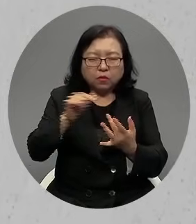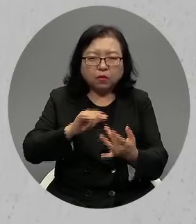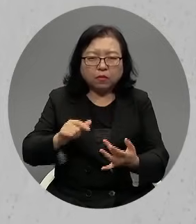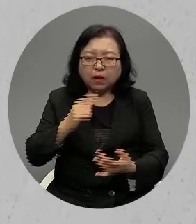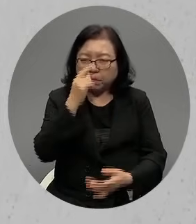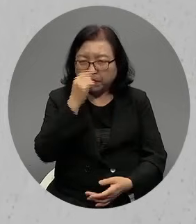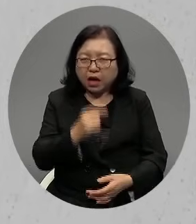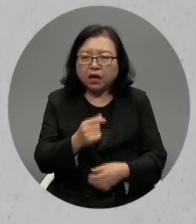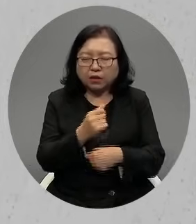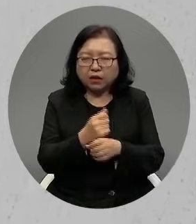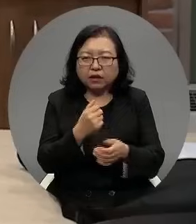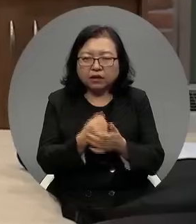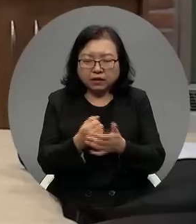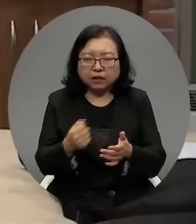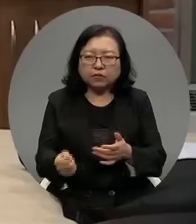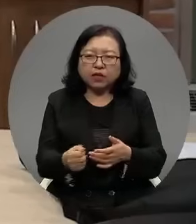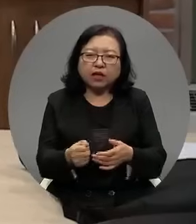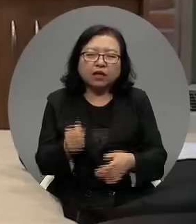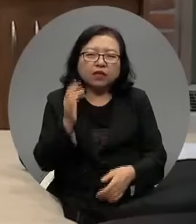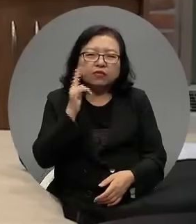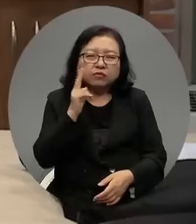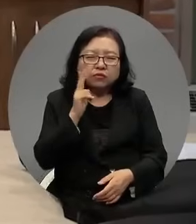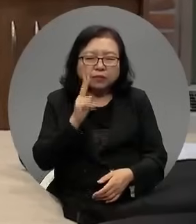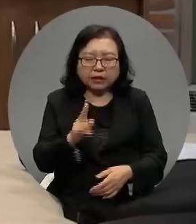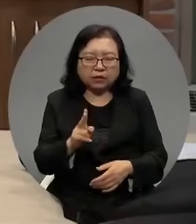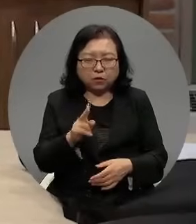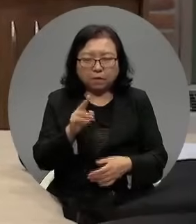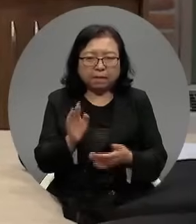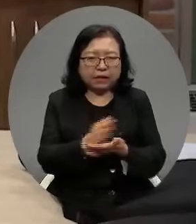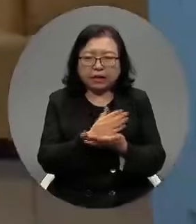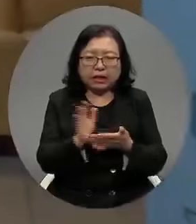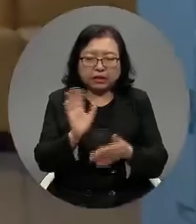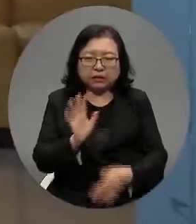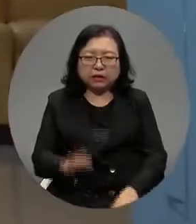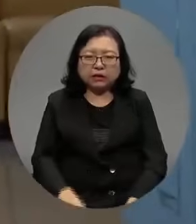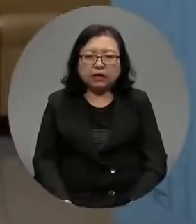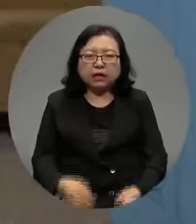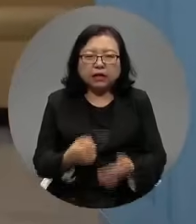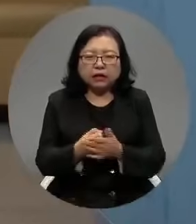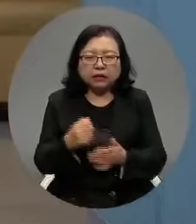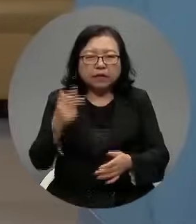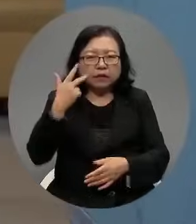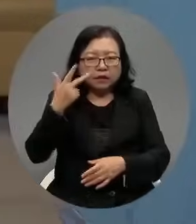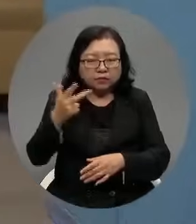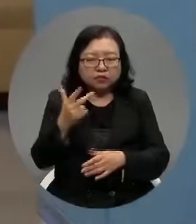설명했습니다. 충북대병원 교수 비대위는 다음 주까지 자율휴진을 시행한 뒤